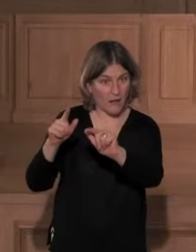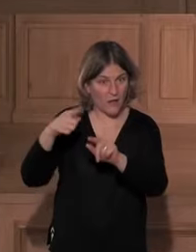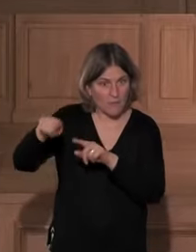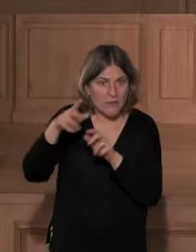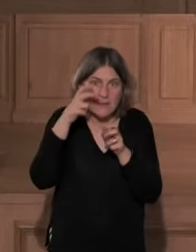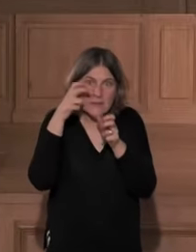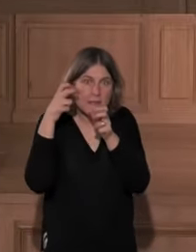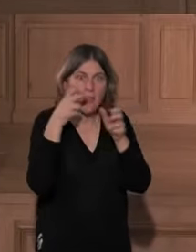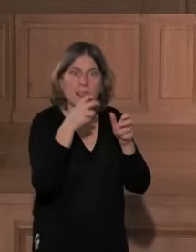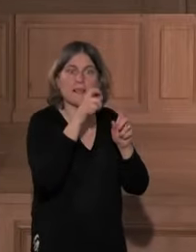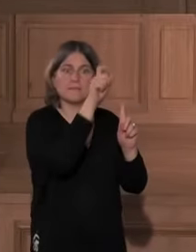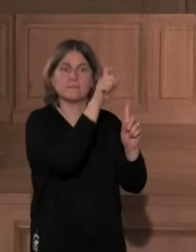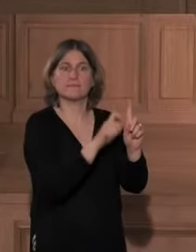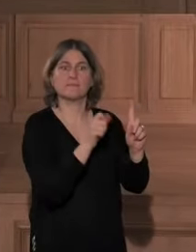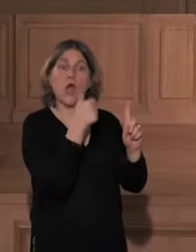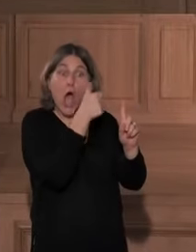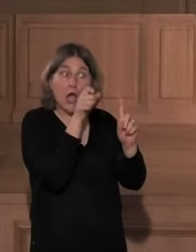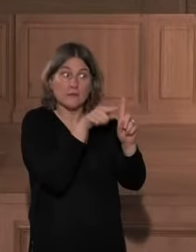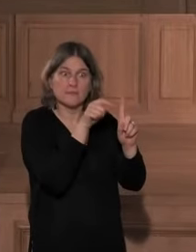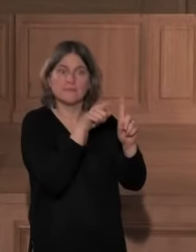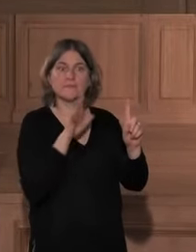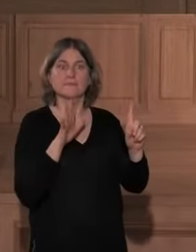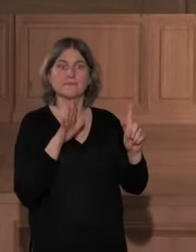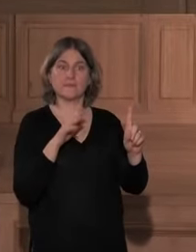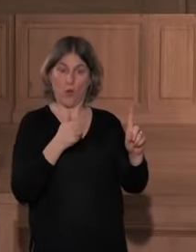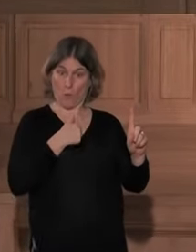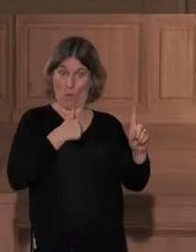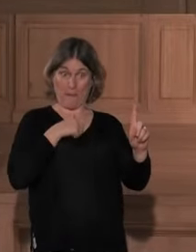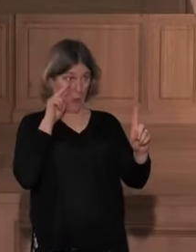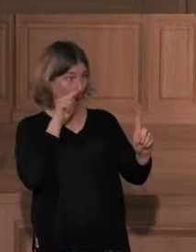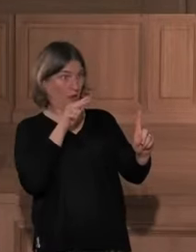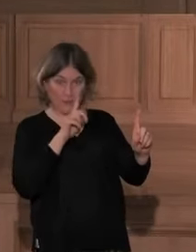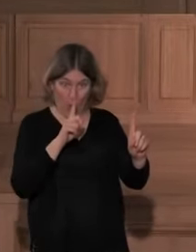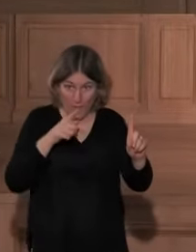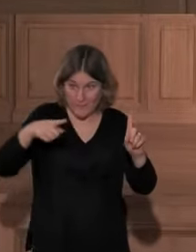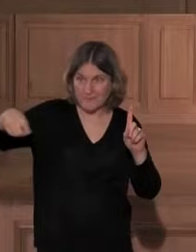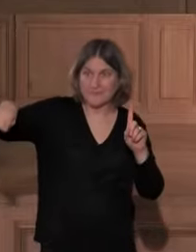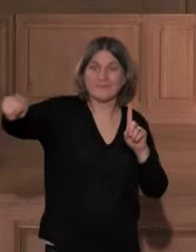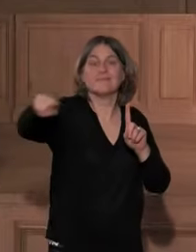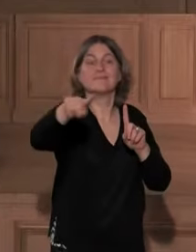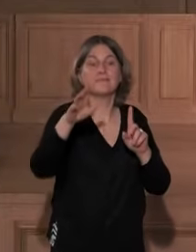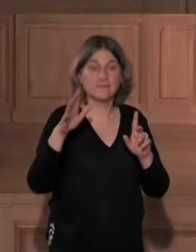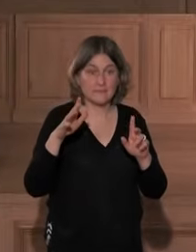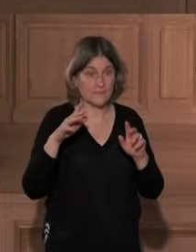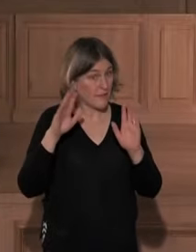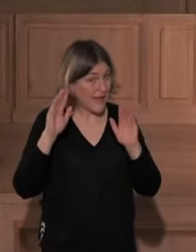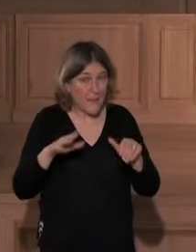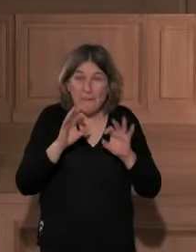un collège. C'est, je ne suis pas le seul, finalement, à considérer que si on ne se parle pas, on peut être